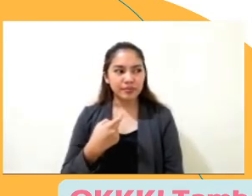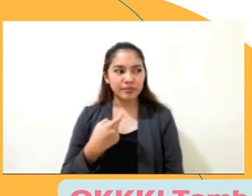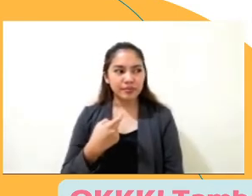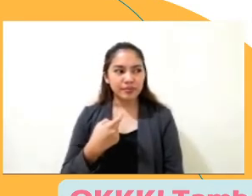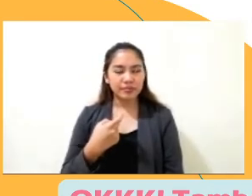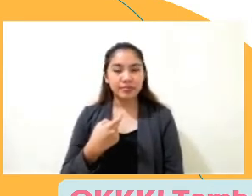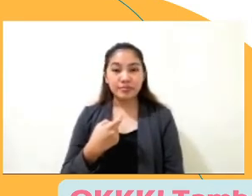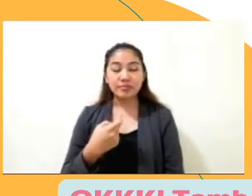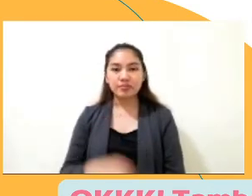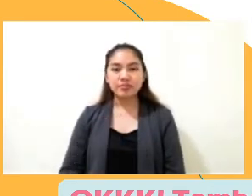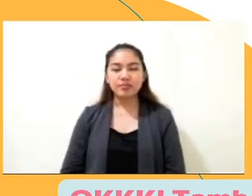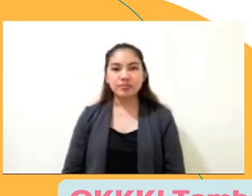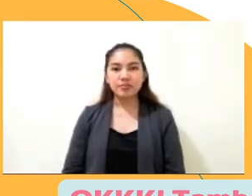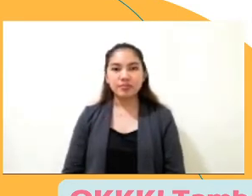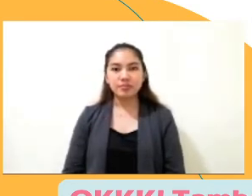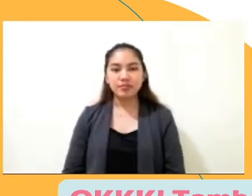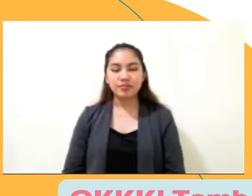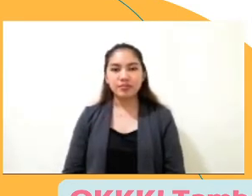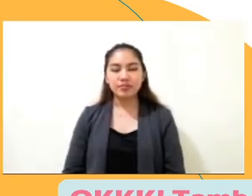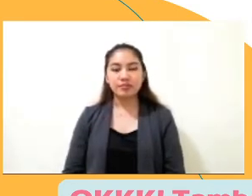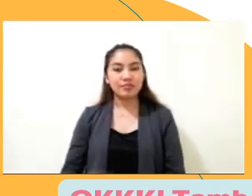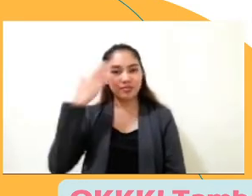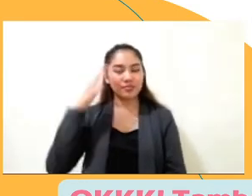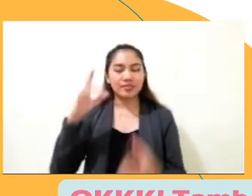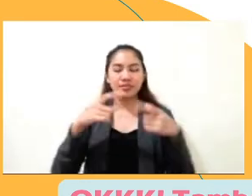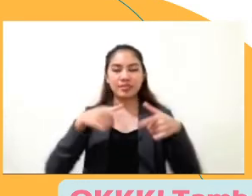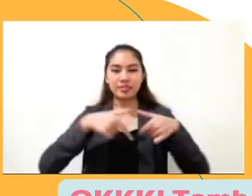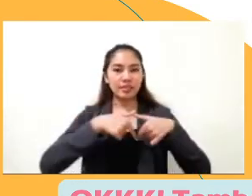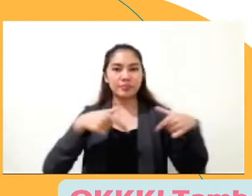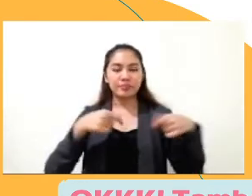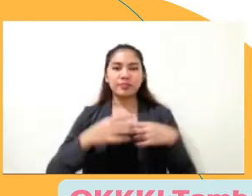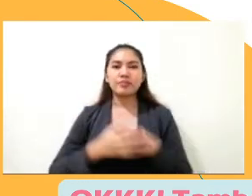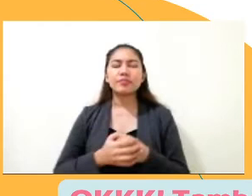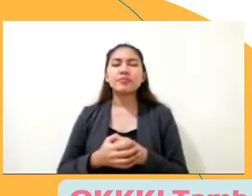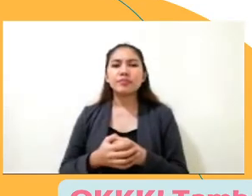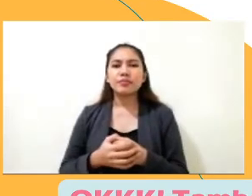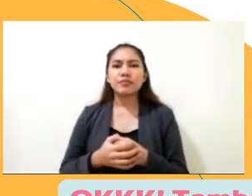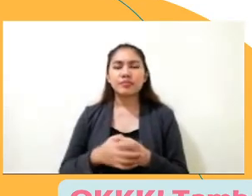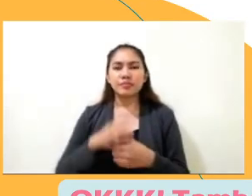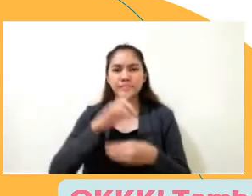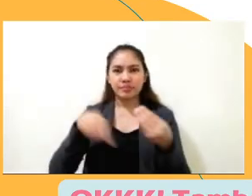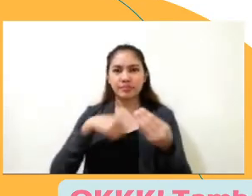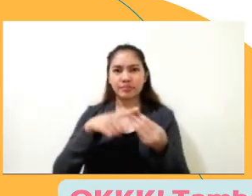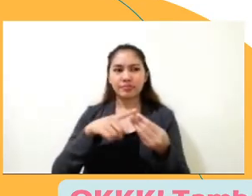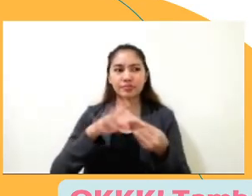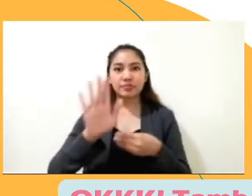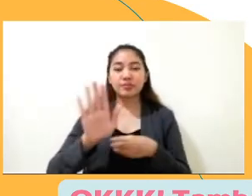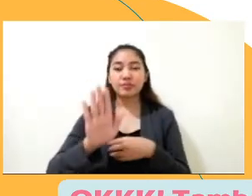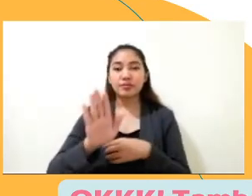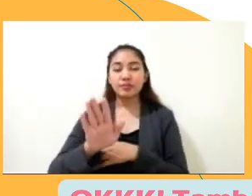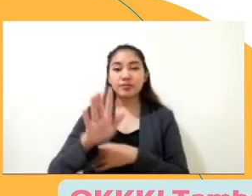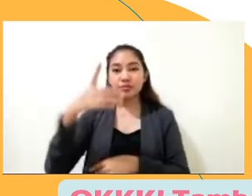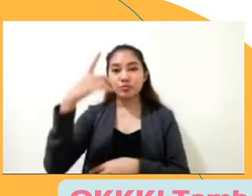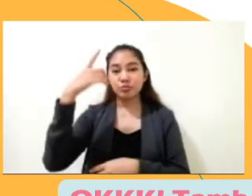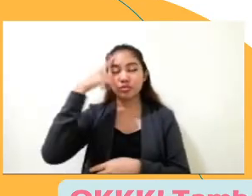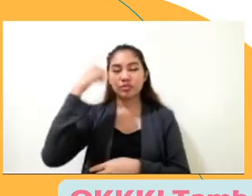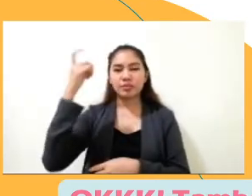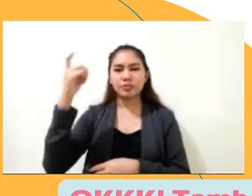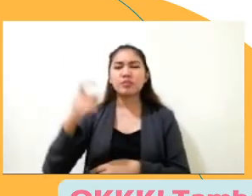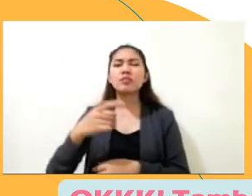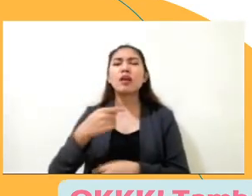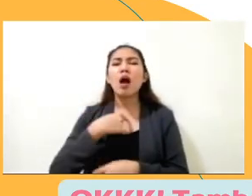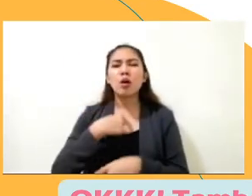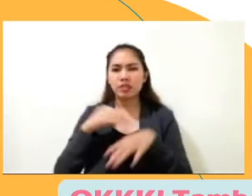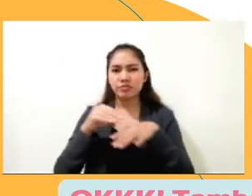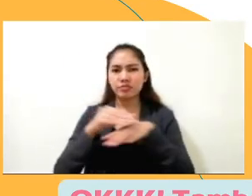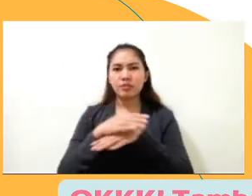na yung tungkol sa kanyang vision, no? Ang advice ko lang ay ituloy mo. May gumawa ka ng smaller steps